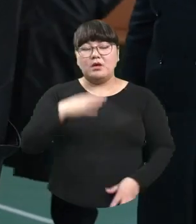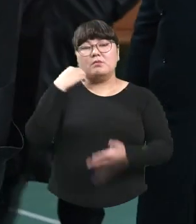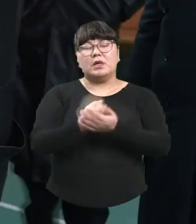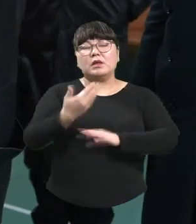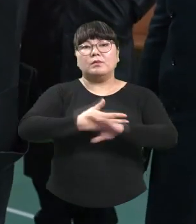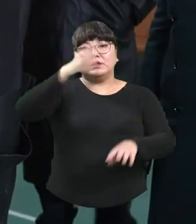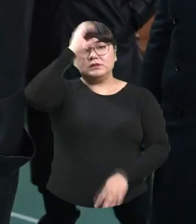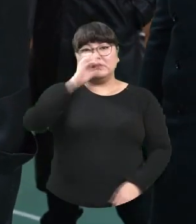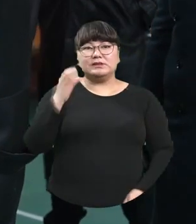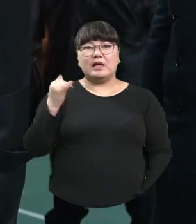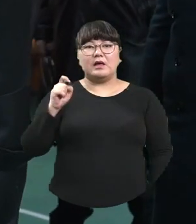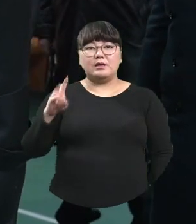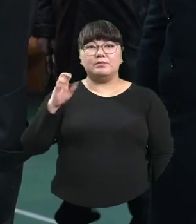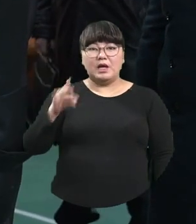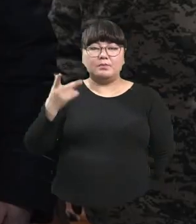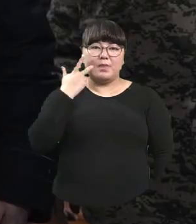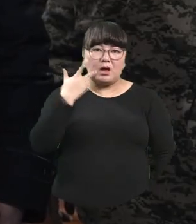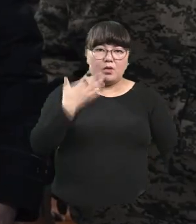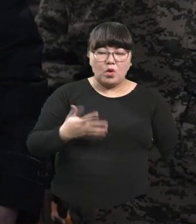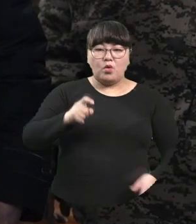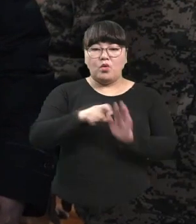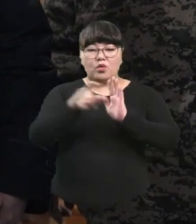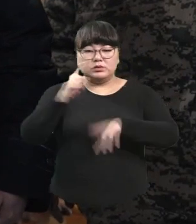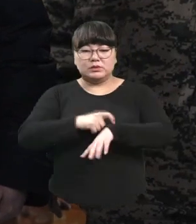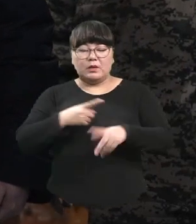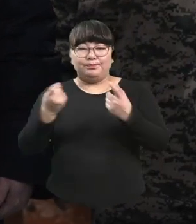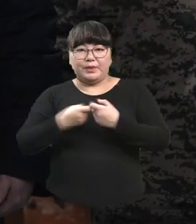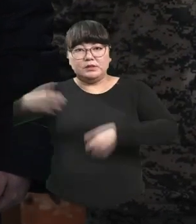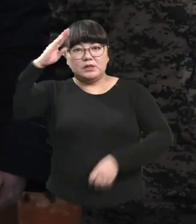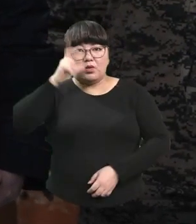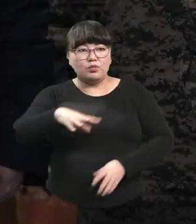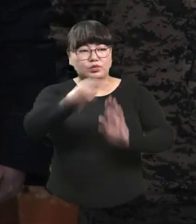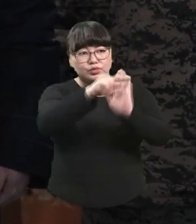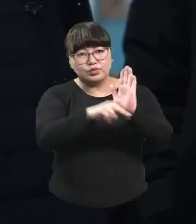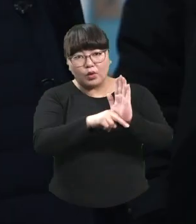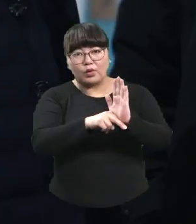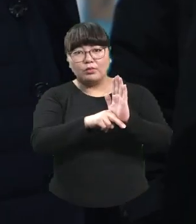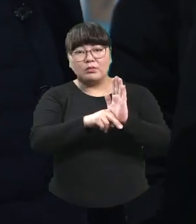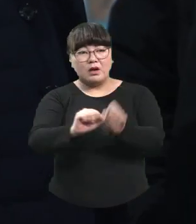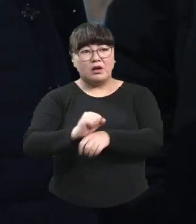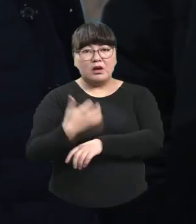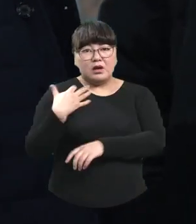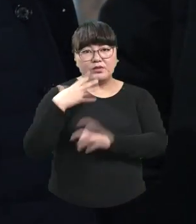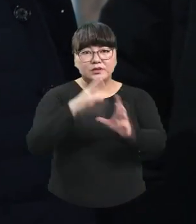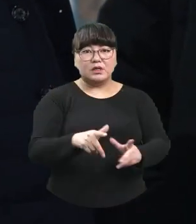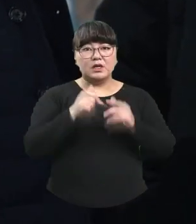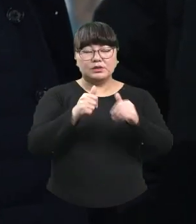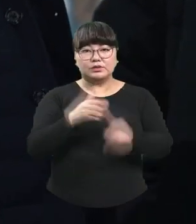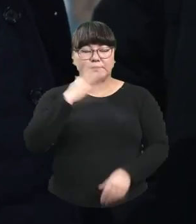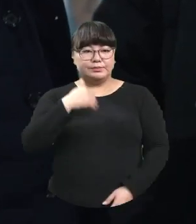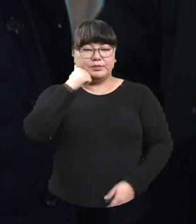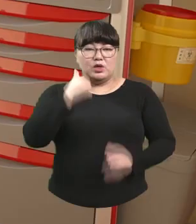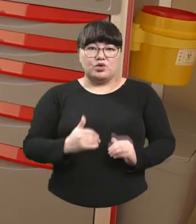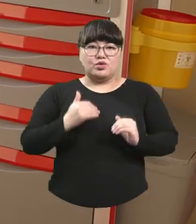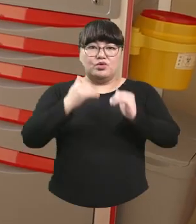Түүнчлэн Батлан хамгаалалтын сайд Сайхан Баяр байнгын болон хугацаа зэргийн алба хаагчдын дэг журам сахилах хариуцлагыг дээшлүүлэх,